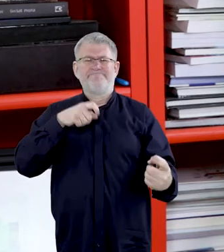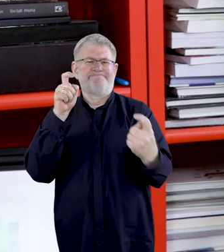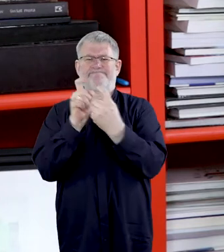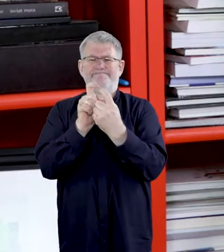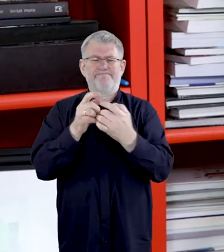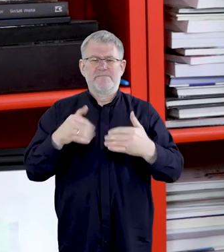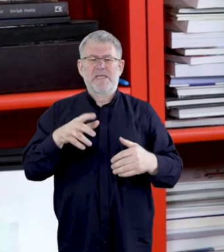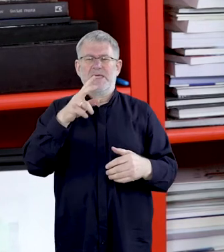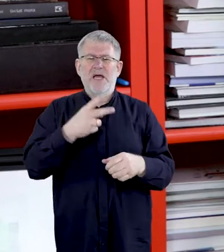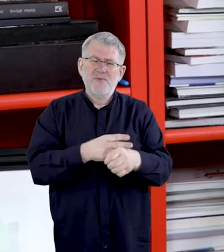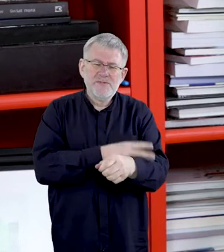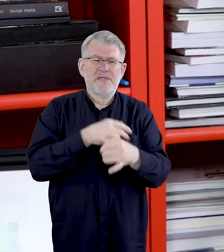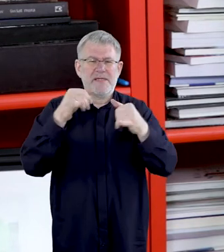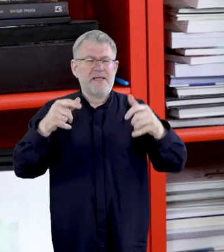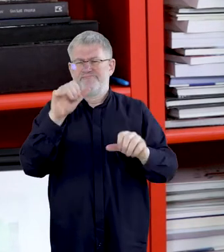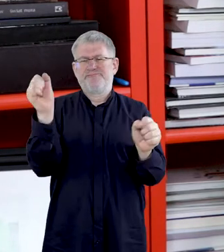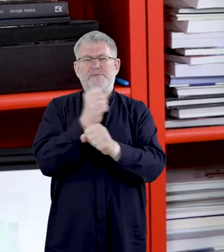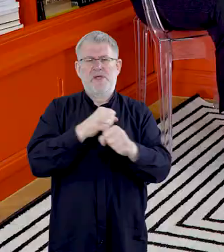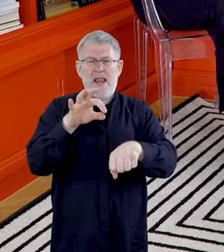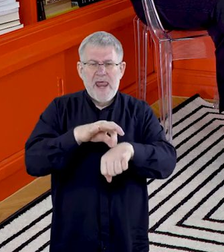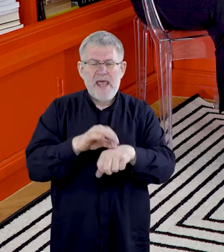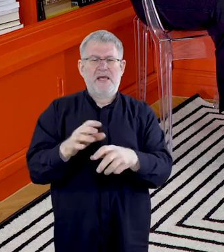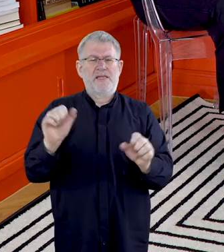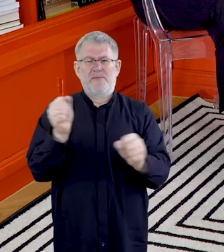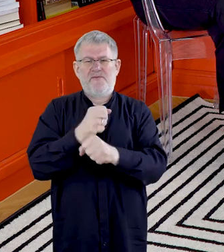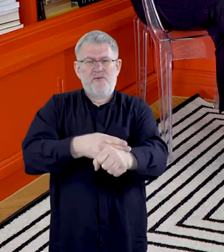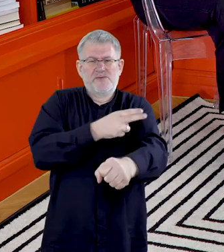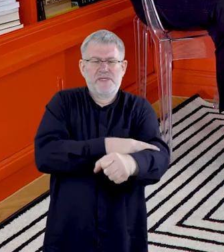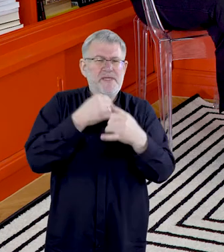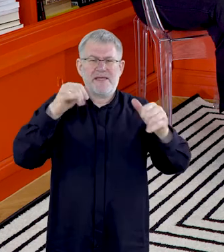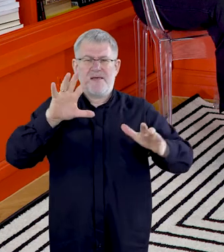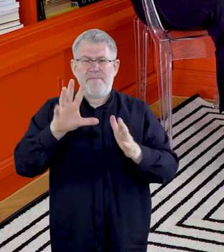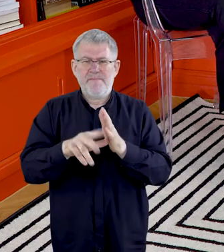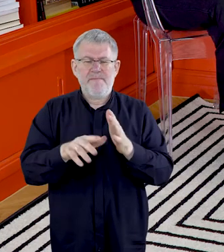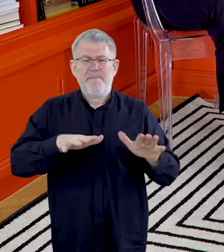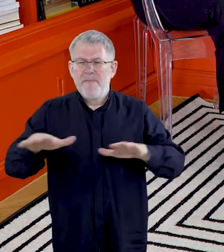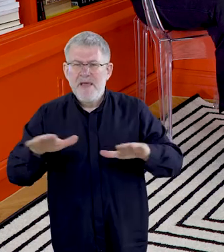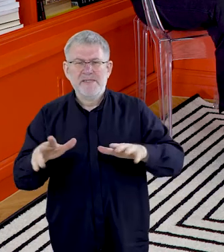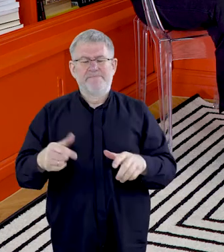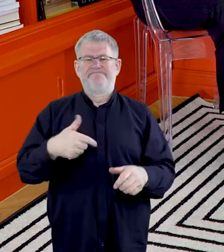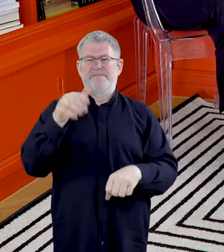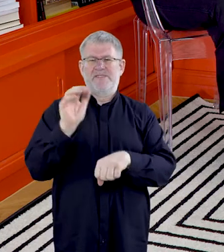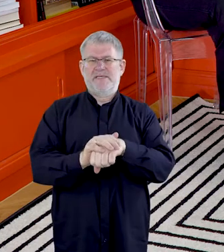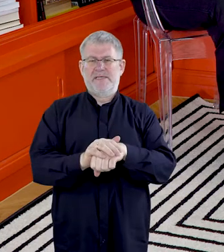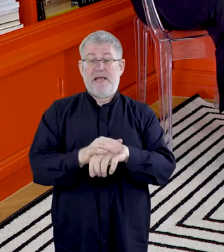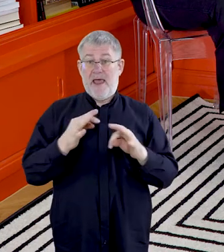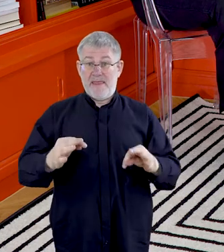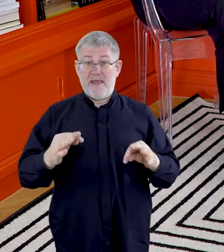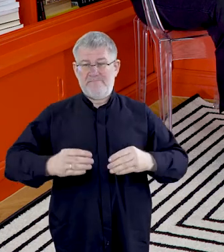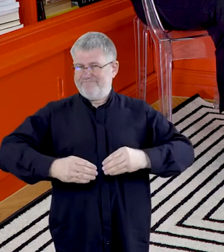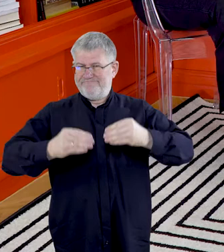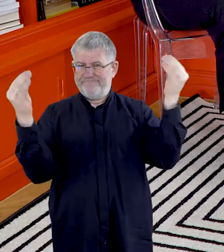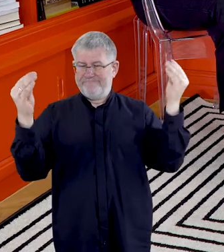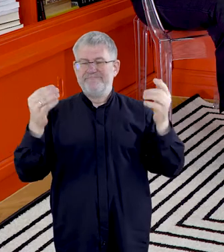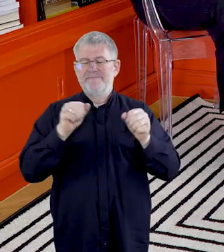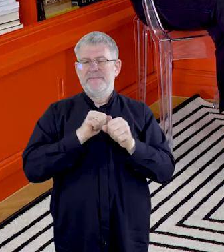sprzeciwem i barierą. To było niemożliwe u lekarzy, niemożliwe było w urzędzie, w innych miejscach. W tej chwili to się bardzo mocno rozwinęło.